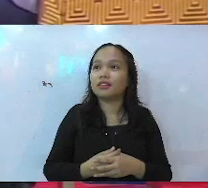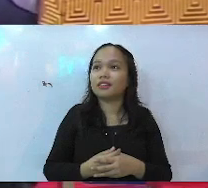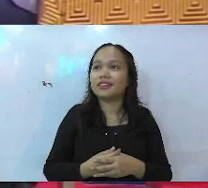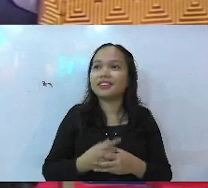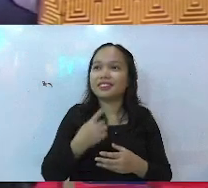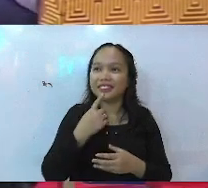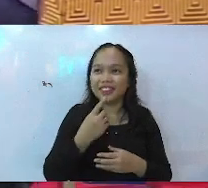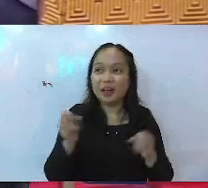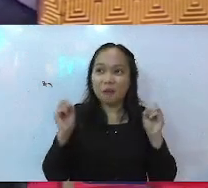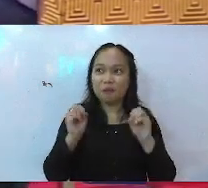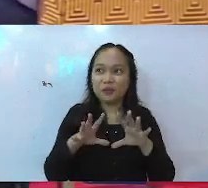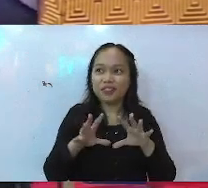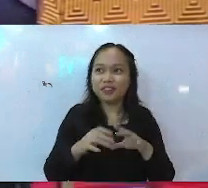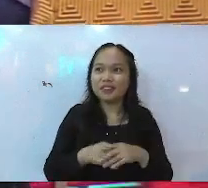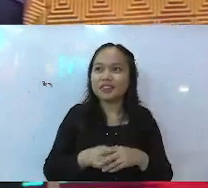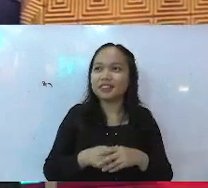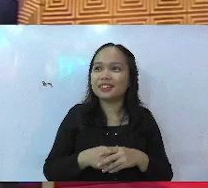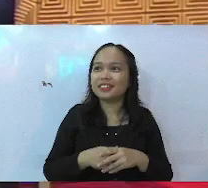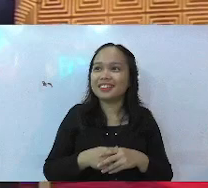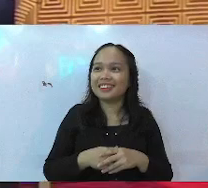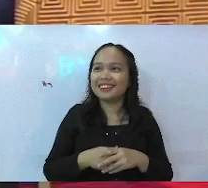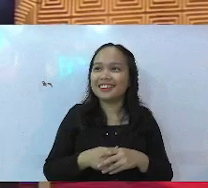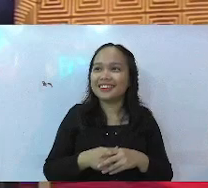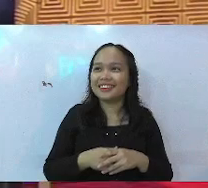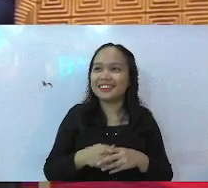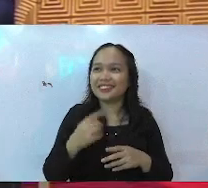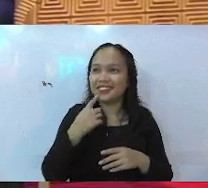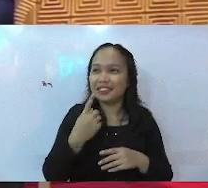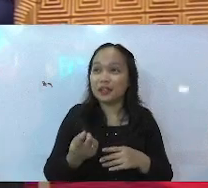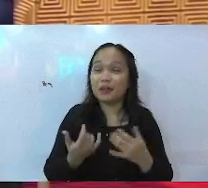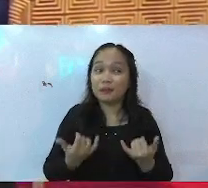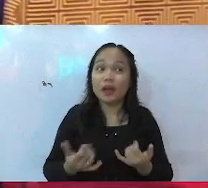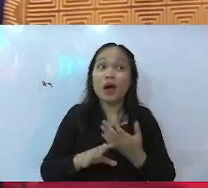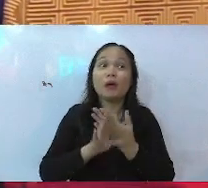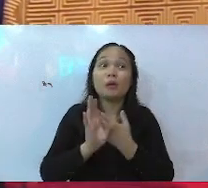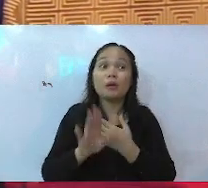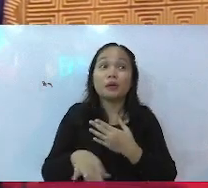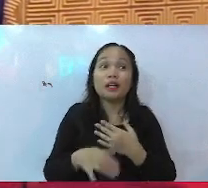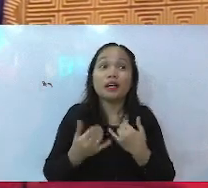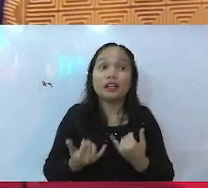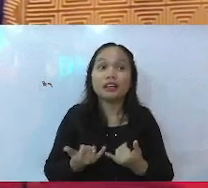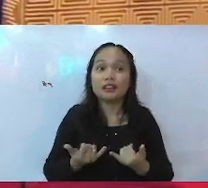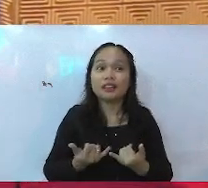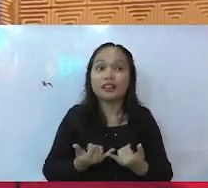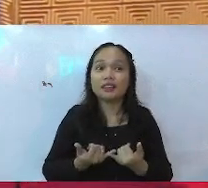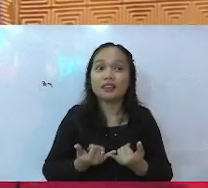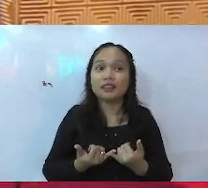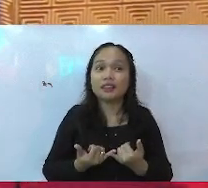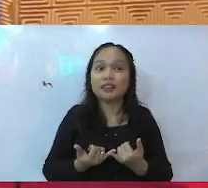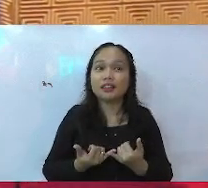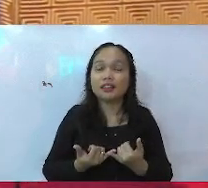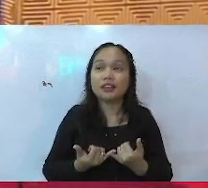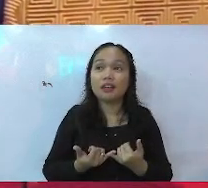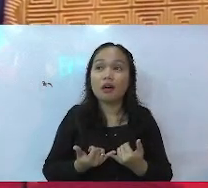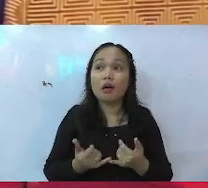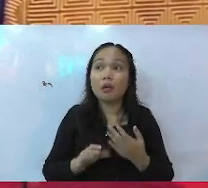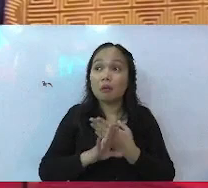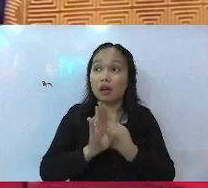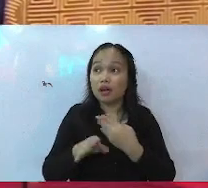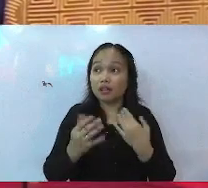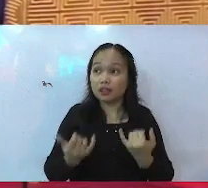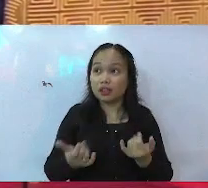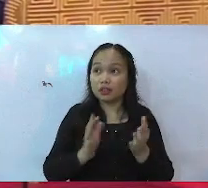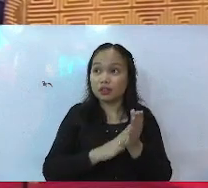o ngayon lalo na ngayon lalo na ngayon Bumalik na yung ano yong ah ah